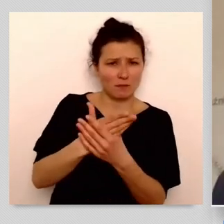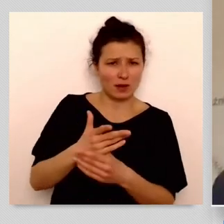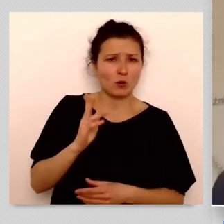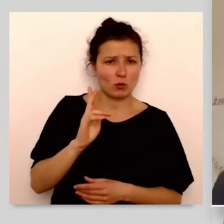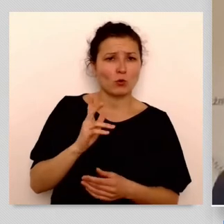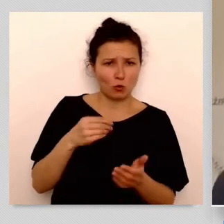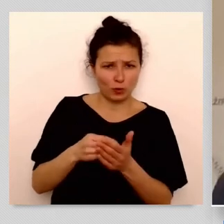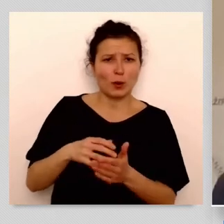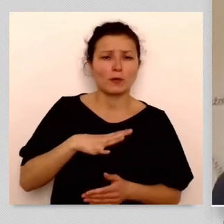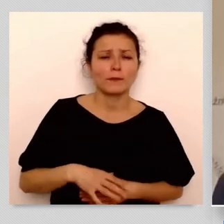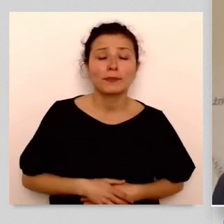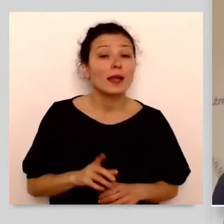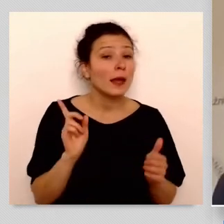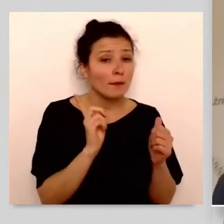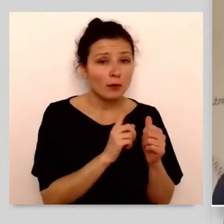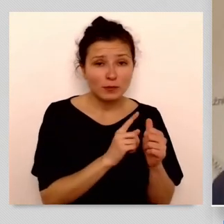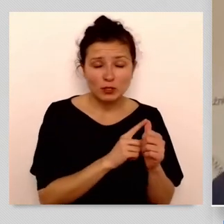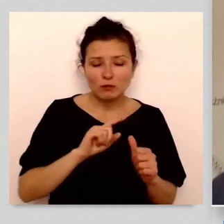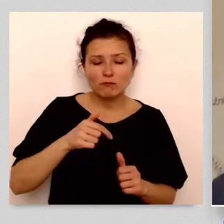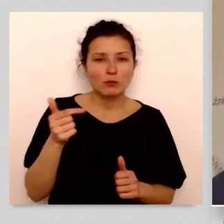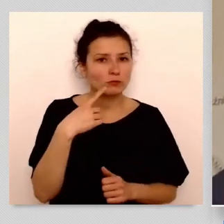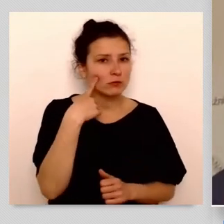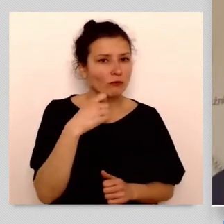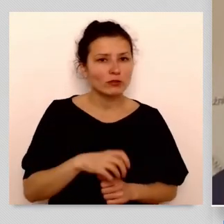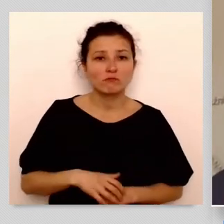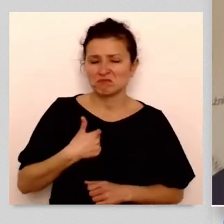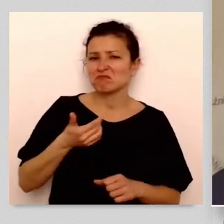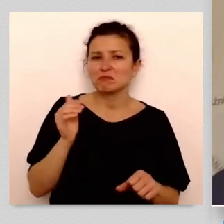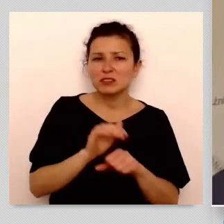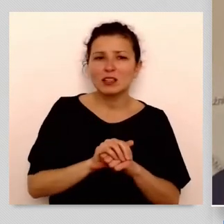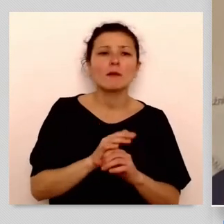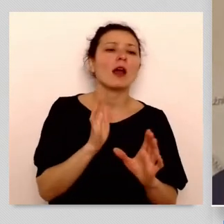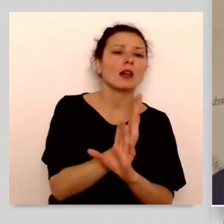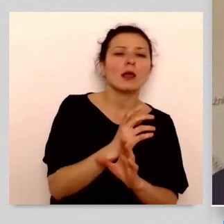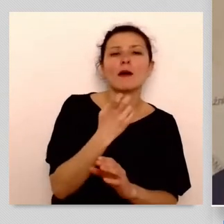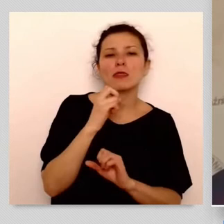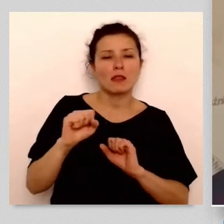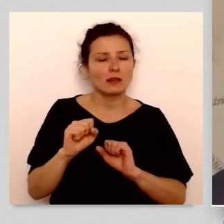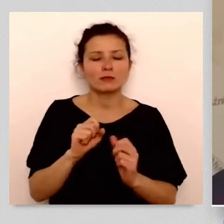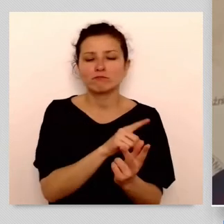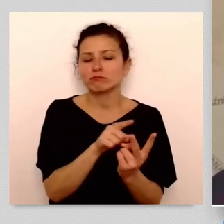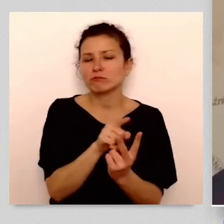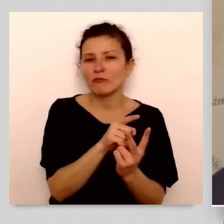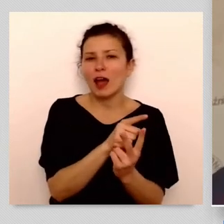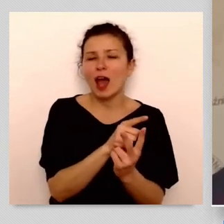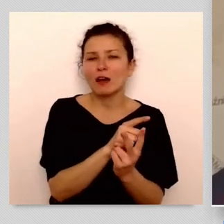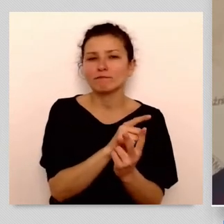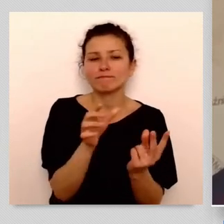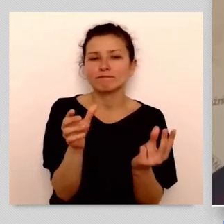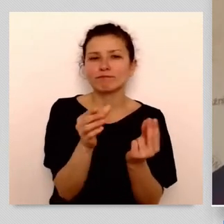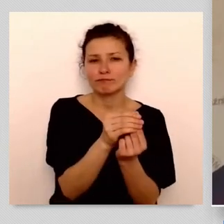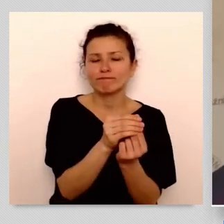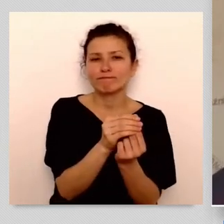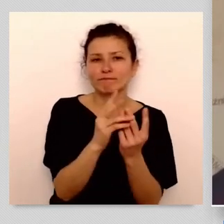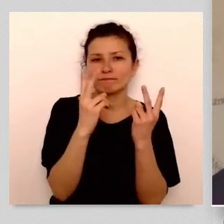pierwsze musimy zauważyć, że ja się zgadzam z tym, że klimat i energia to są dwie nierozdzielne funkcje,